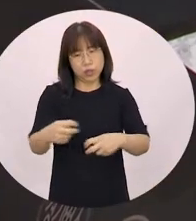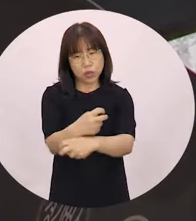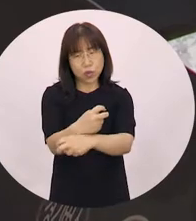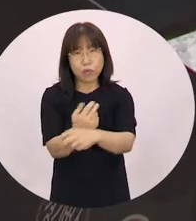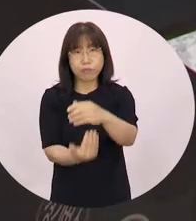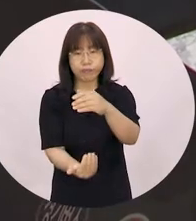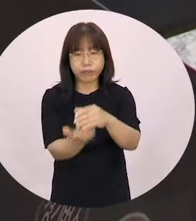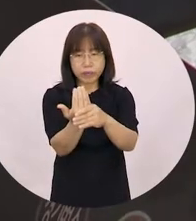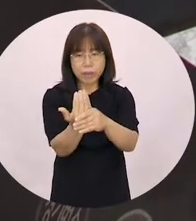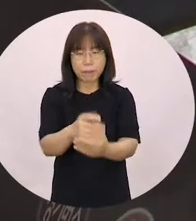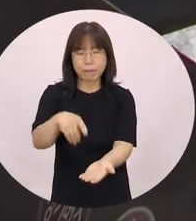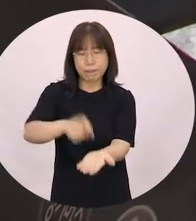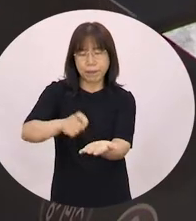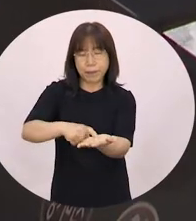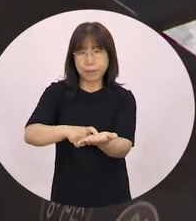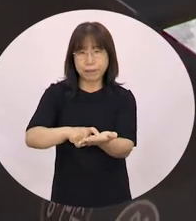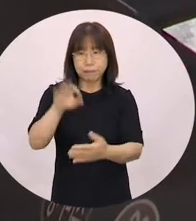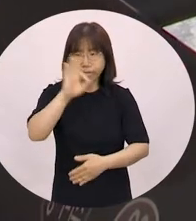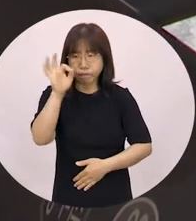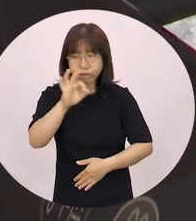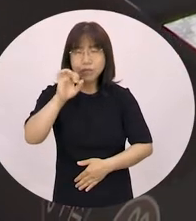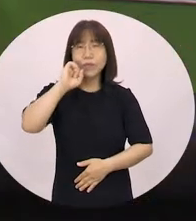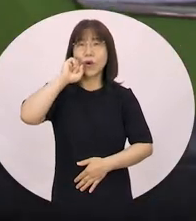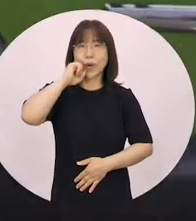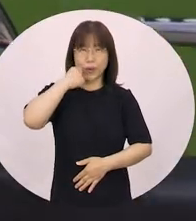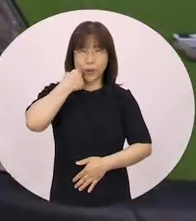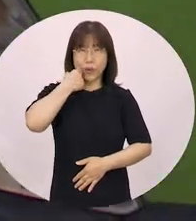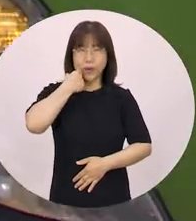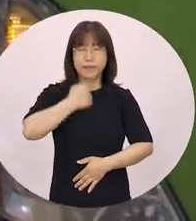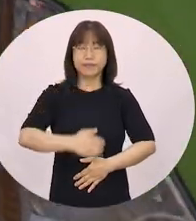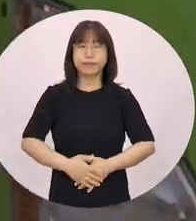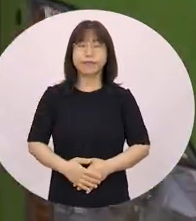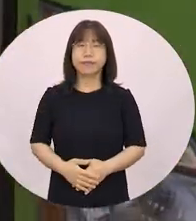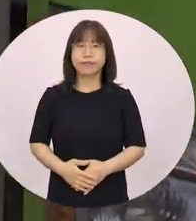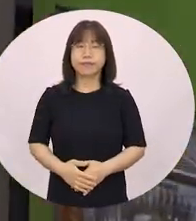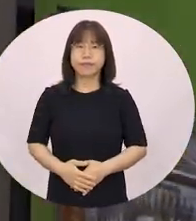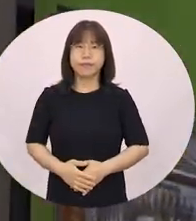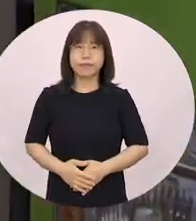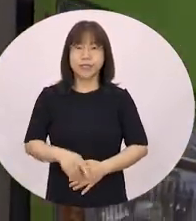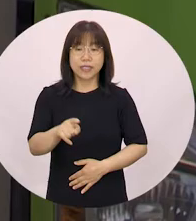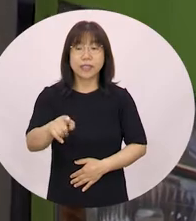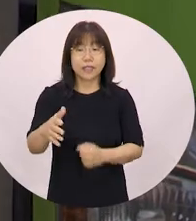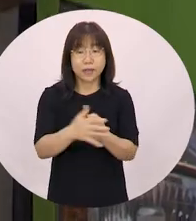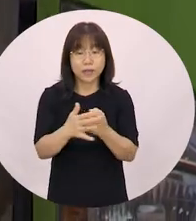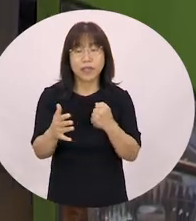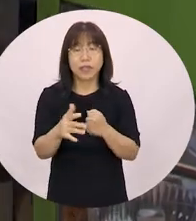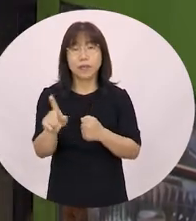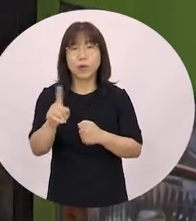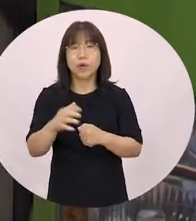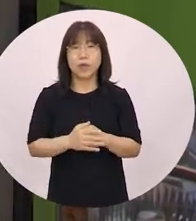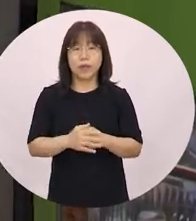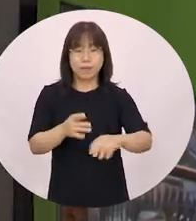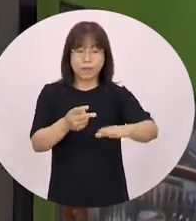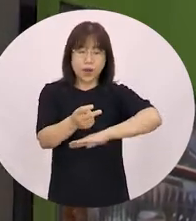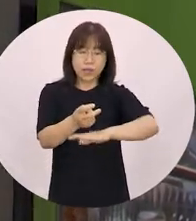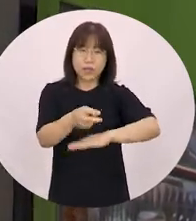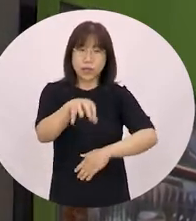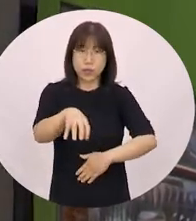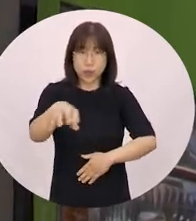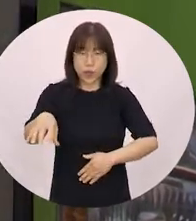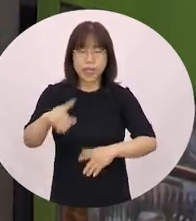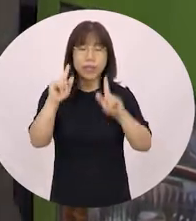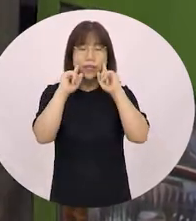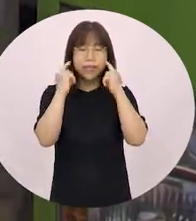안전사고가 발생한 경우 신속한 대처가 어렵다는 문제가 지속적으로 제기돼 왔습니다 이에 따라 군은